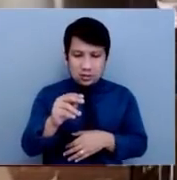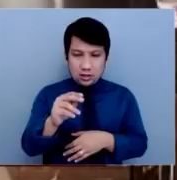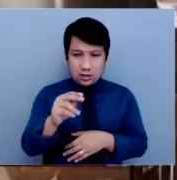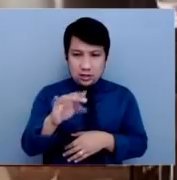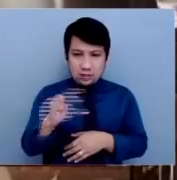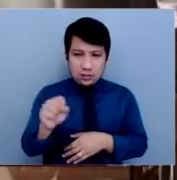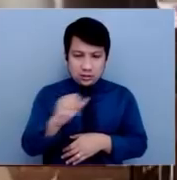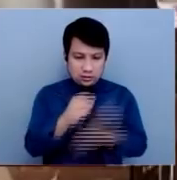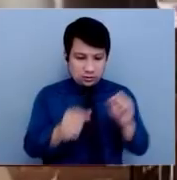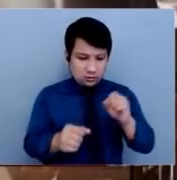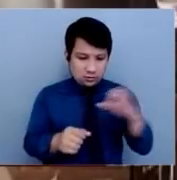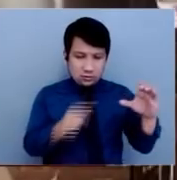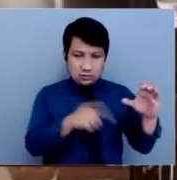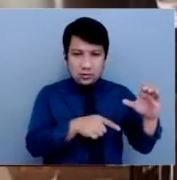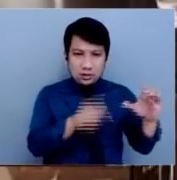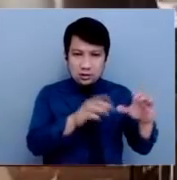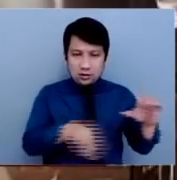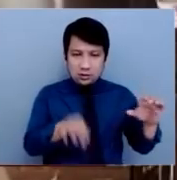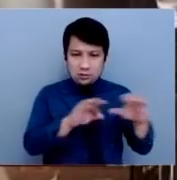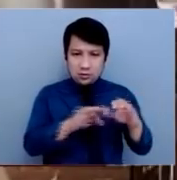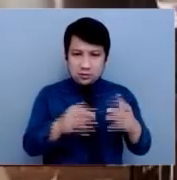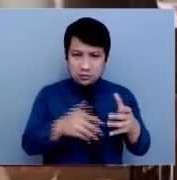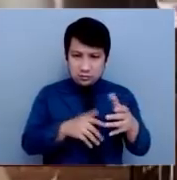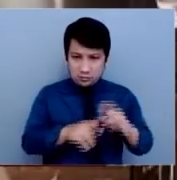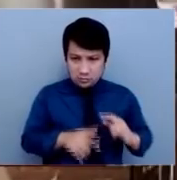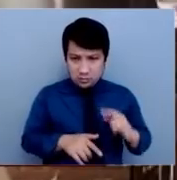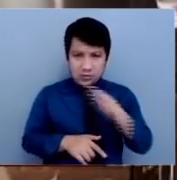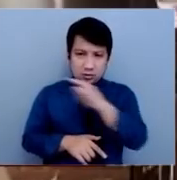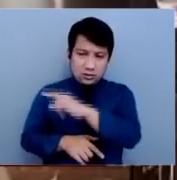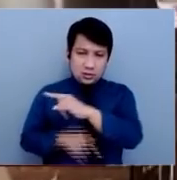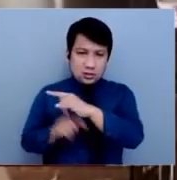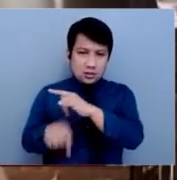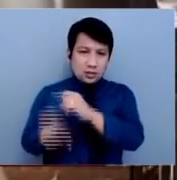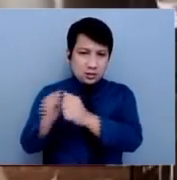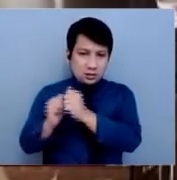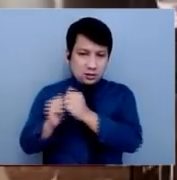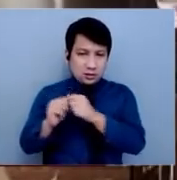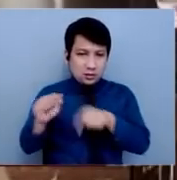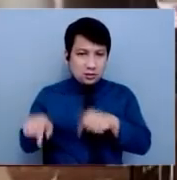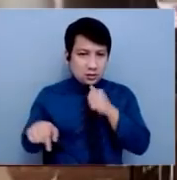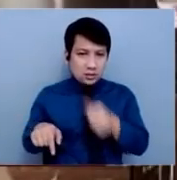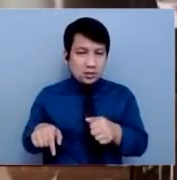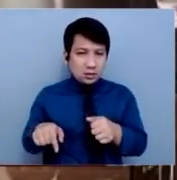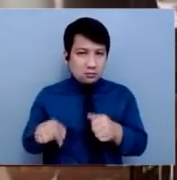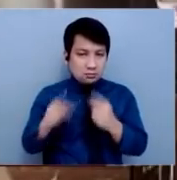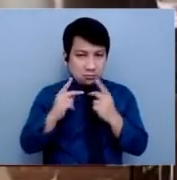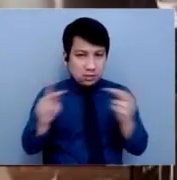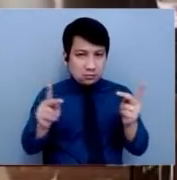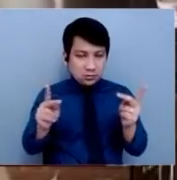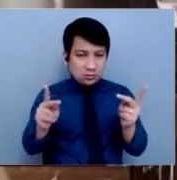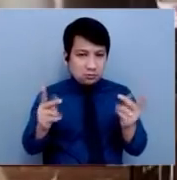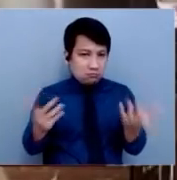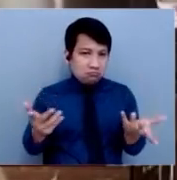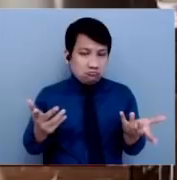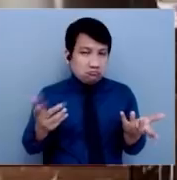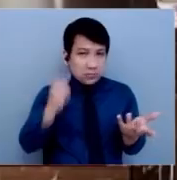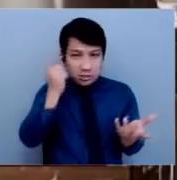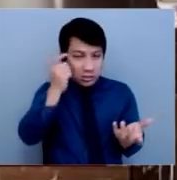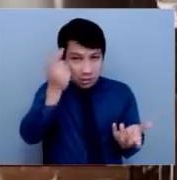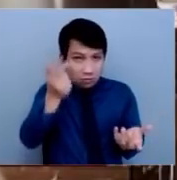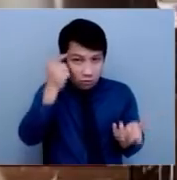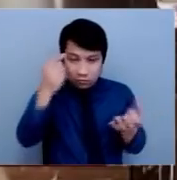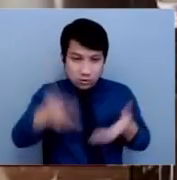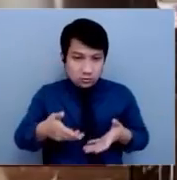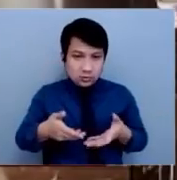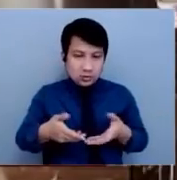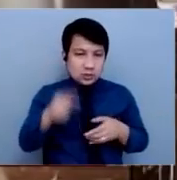Suprema sa issue na yan. Pag ba ikaw ay umalis ng bansa, ibig sabihin hindi ka na public officer? So I think yun ang turning